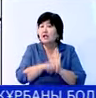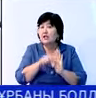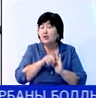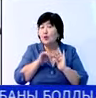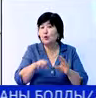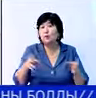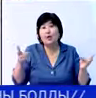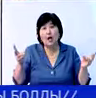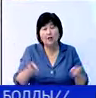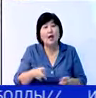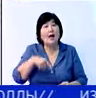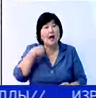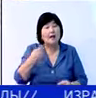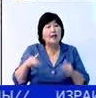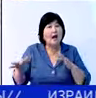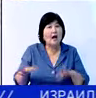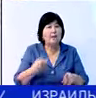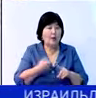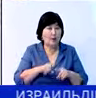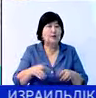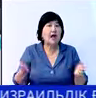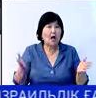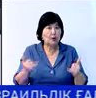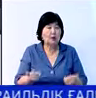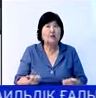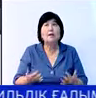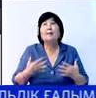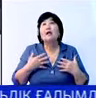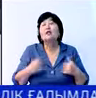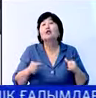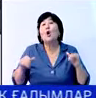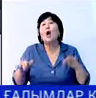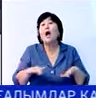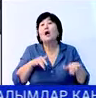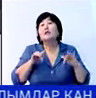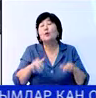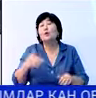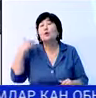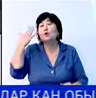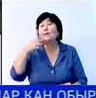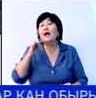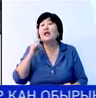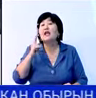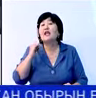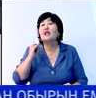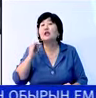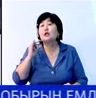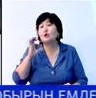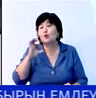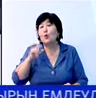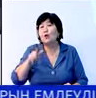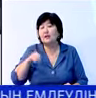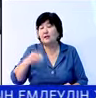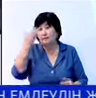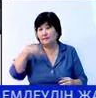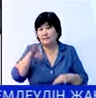өтіп тұрған жөн. Аталмыш акция осыған үндейді. Денсаулық акциясын өткізудегі мақсат инсульттің алдын алу, және